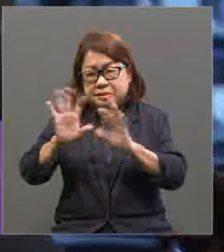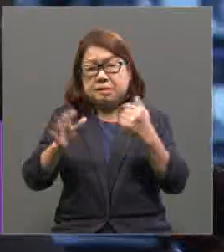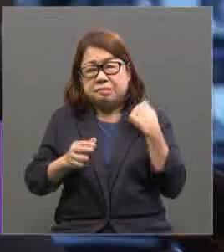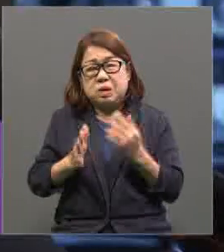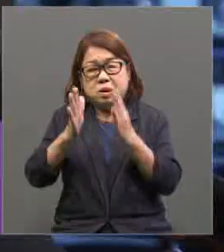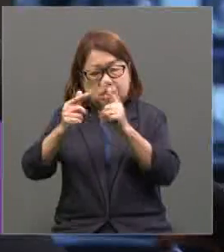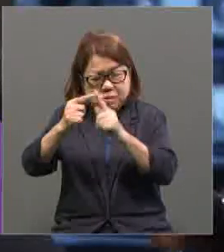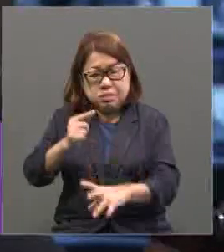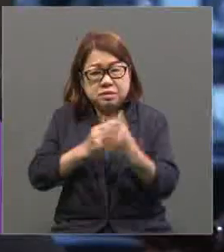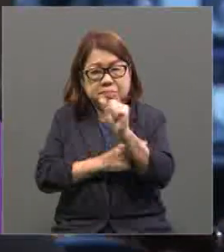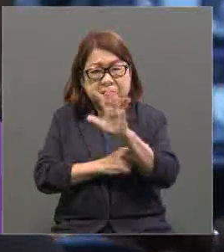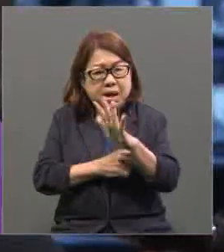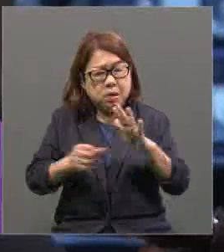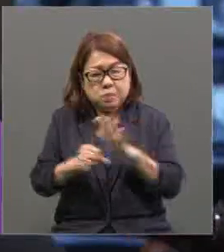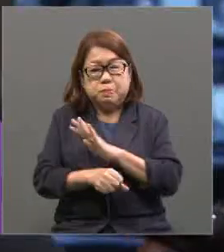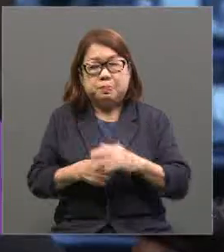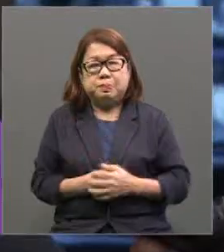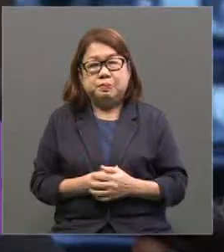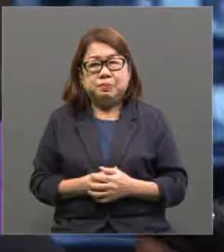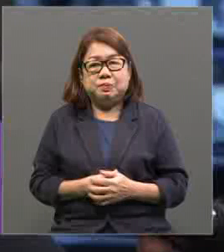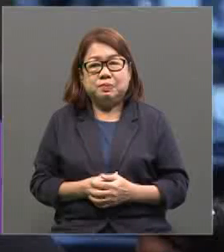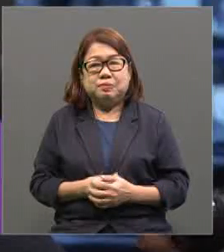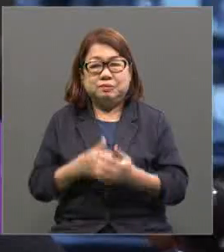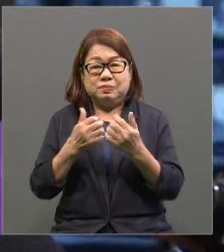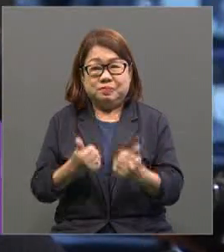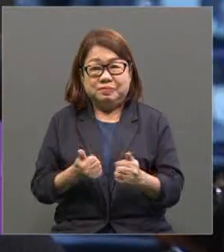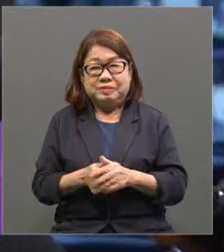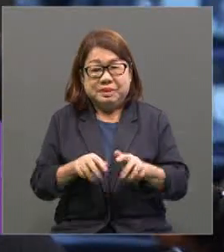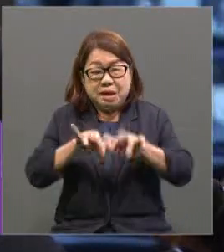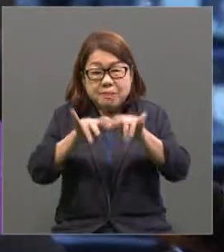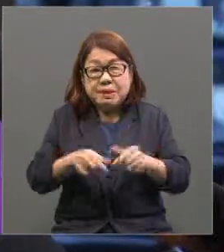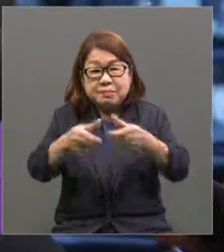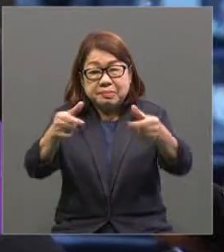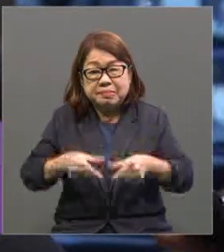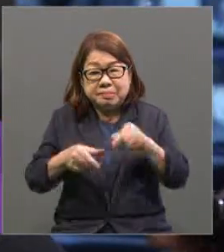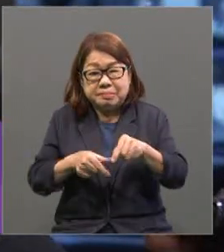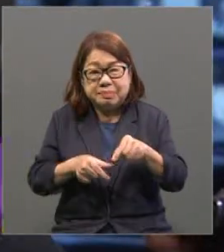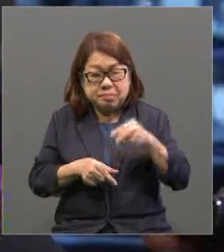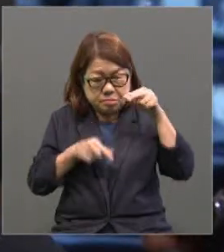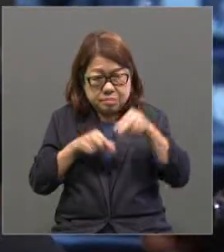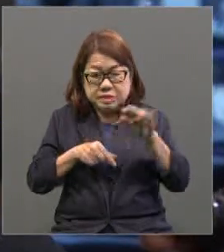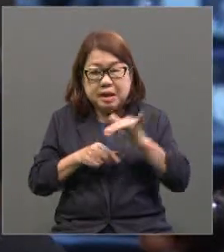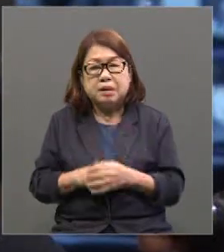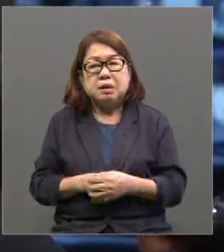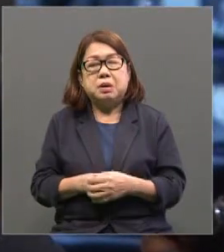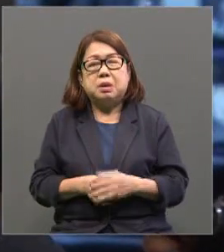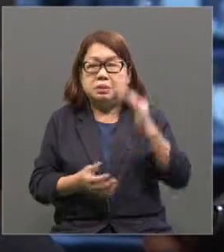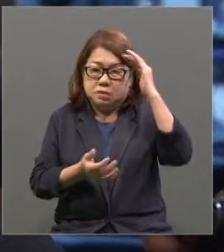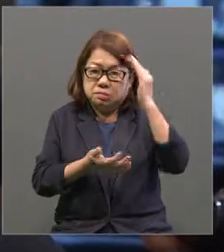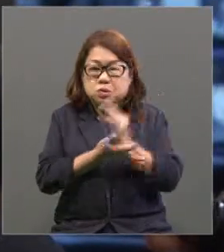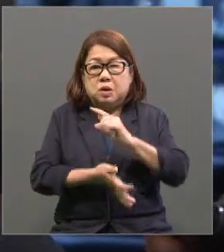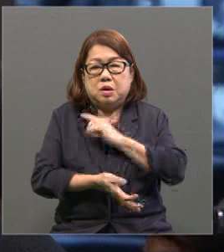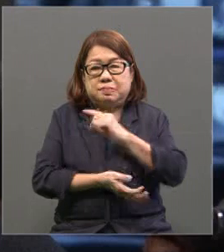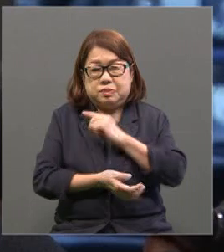15คดีนะครับนะเพราะฉะนั้นวันนี้ในเนื้อสำนวนเนี่ยไม่มีใครเห็นนะครับนอกจากคณะพนักงานสืบสวนสอบสวนน